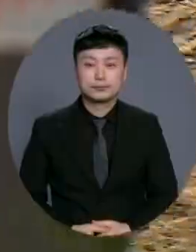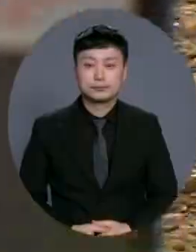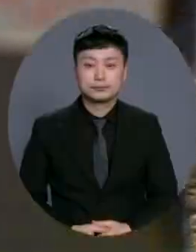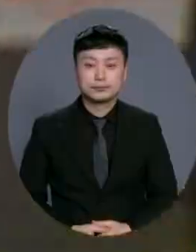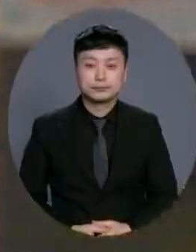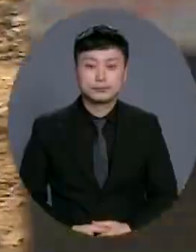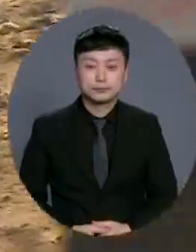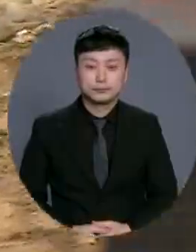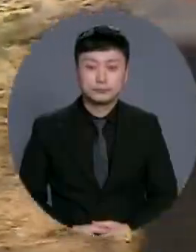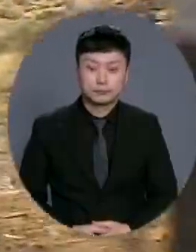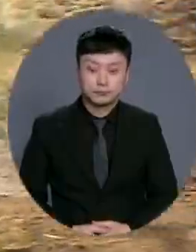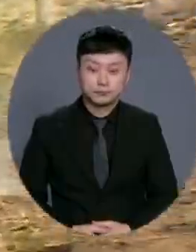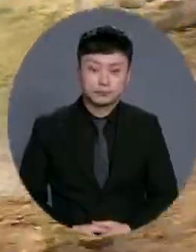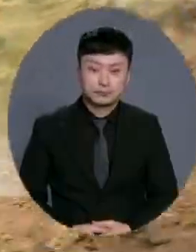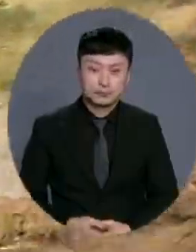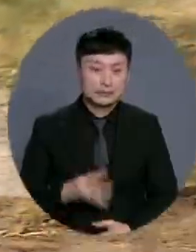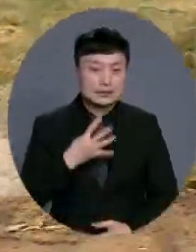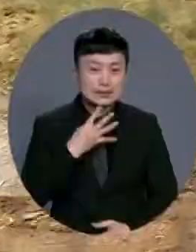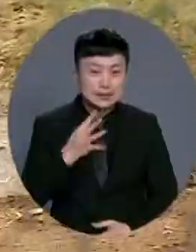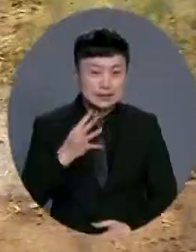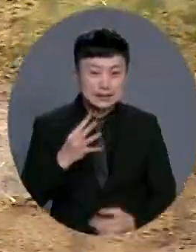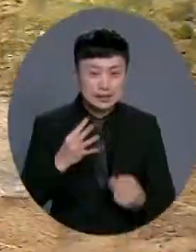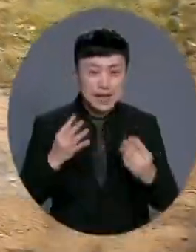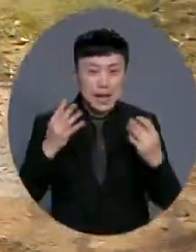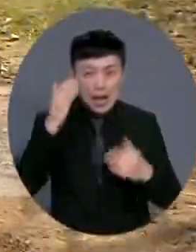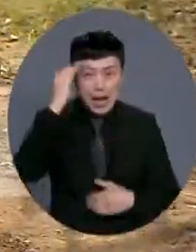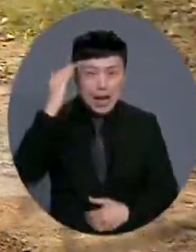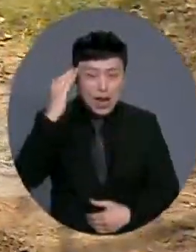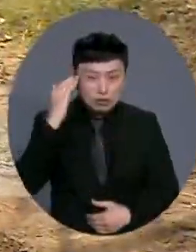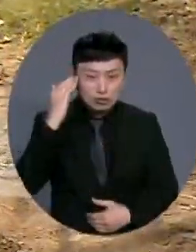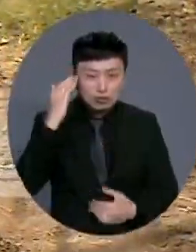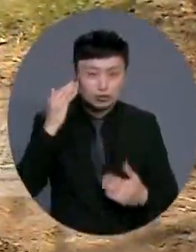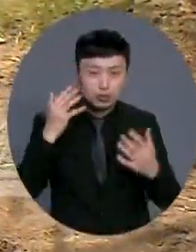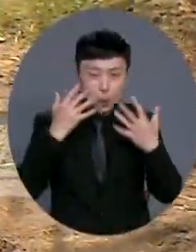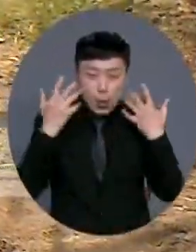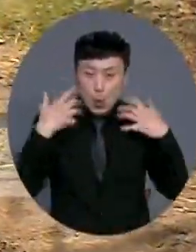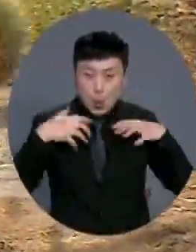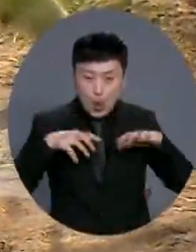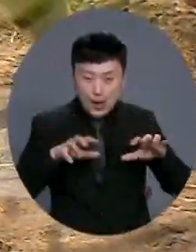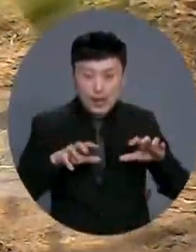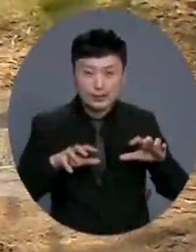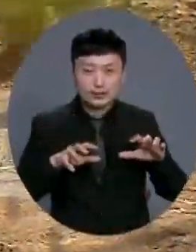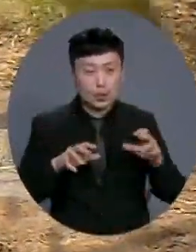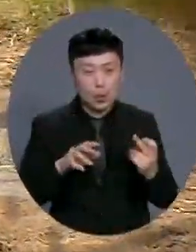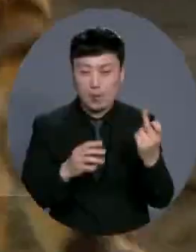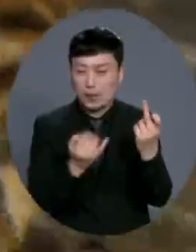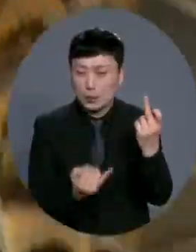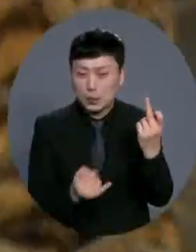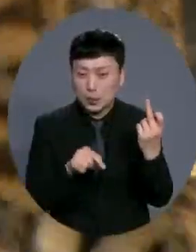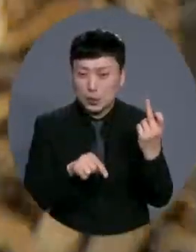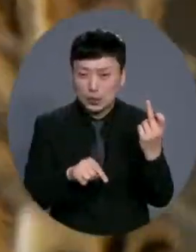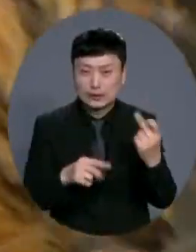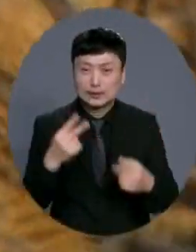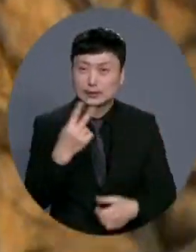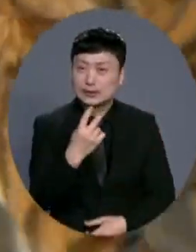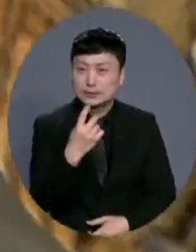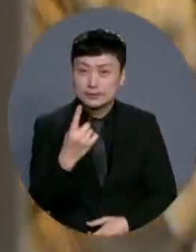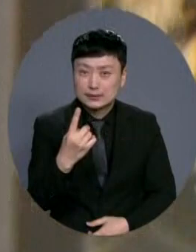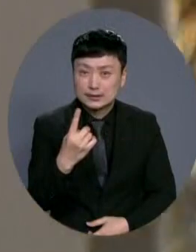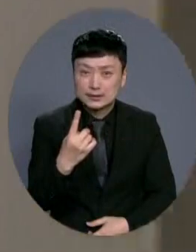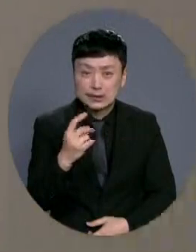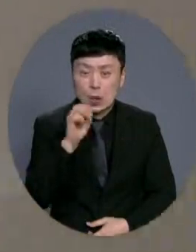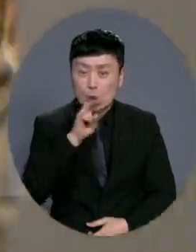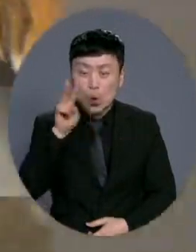올해로 네살이 된 쌍둥이 한국호랑이 오빠 태범이 여동생 무궁이 지난 2021년